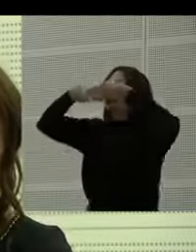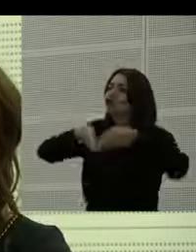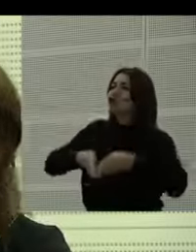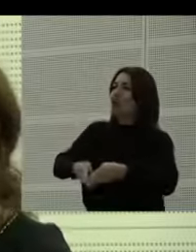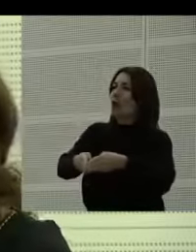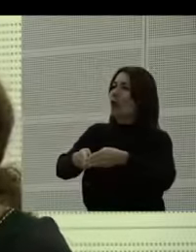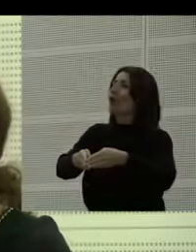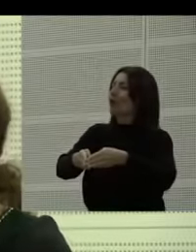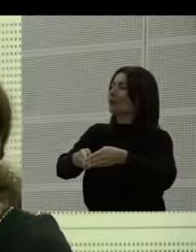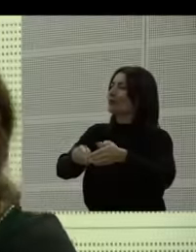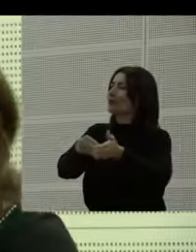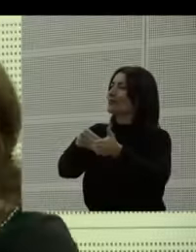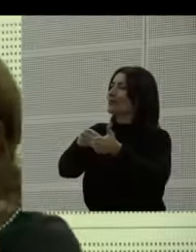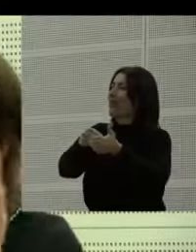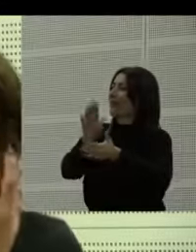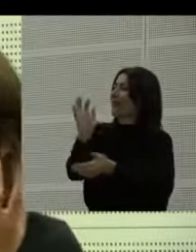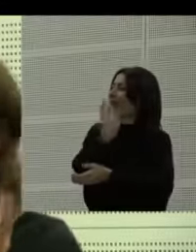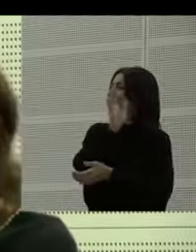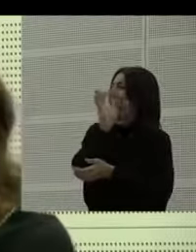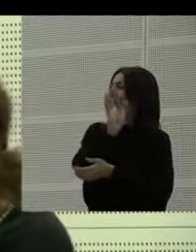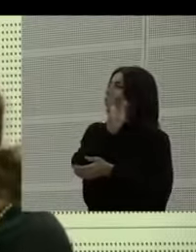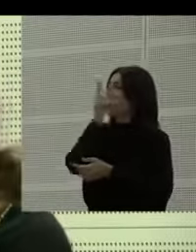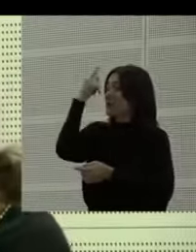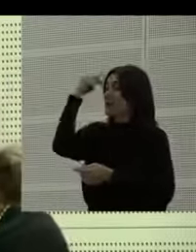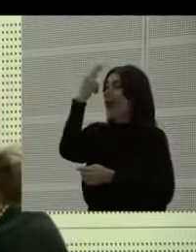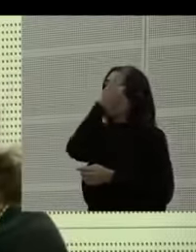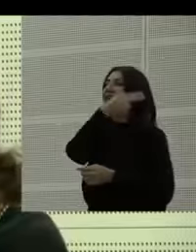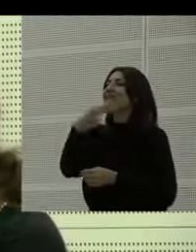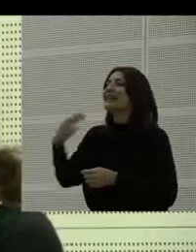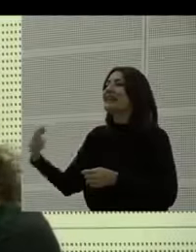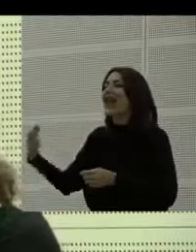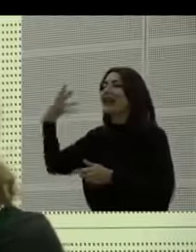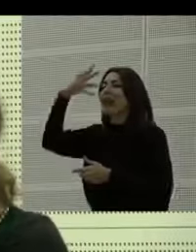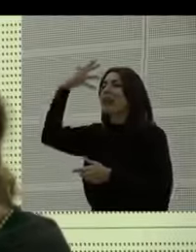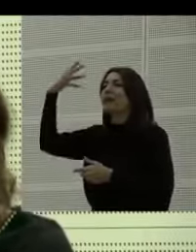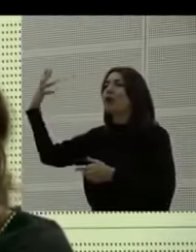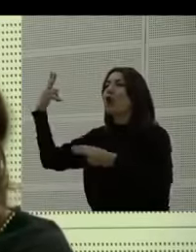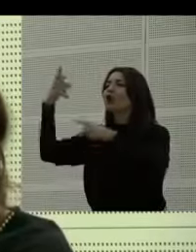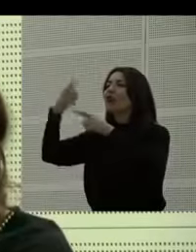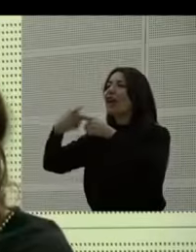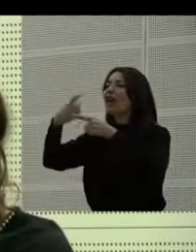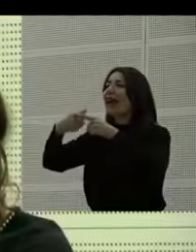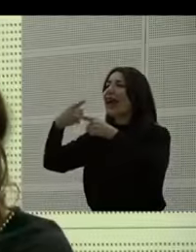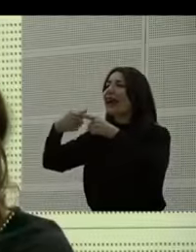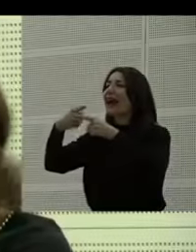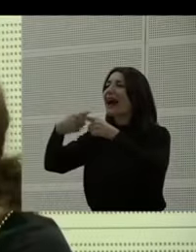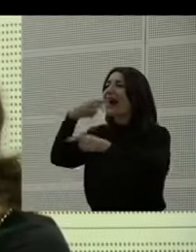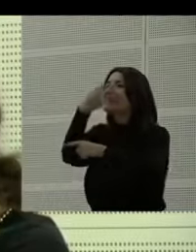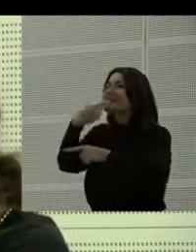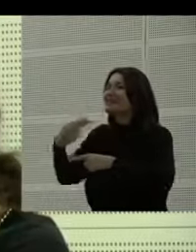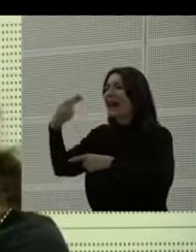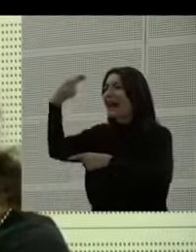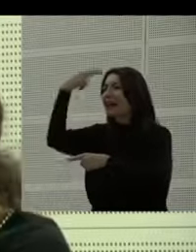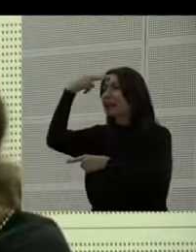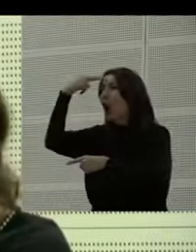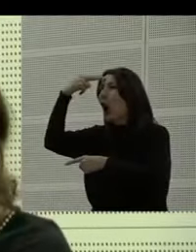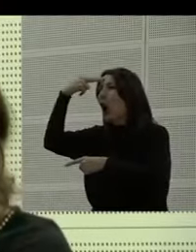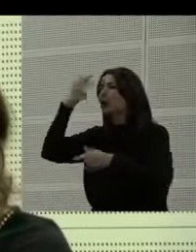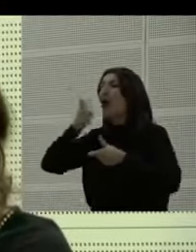sirene, che nella mitologia greca, per tutti quelli che ricordano l'Odissea di